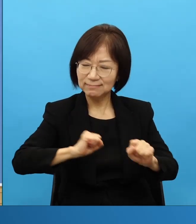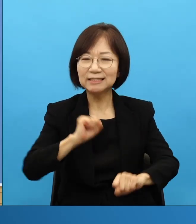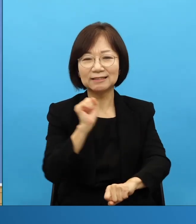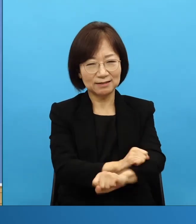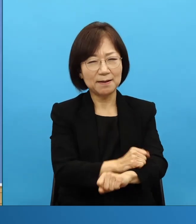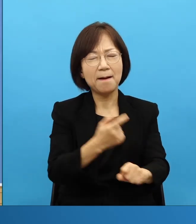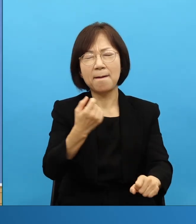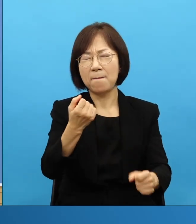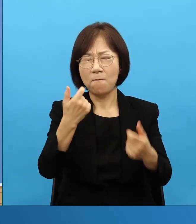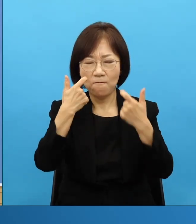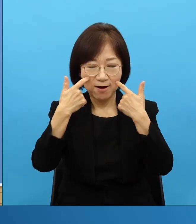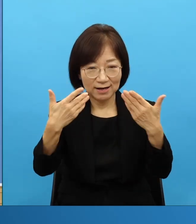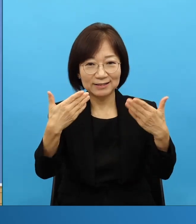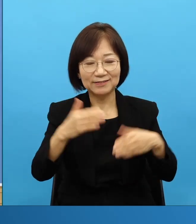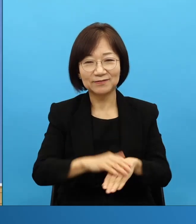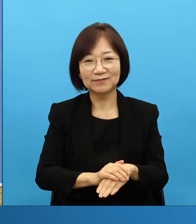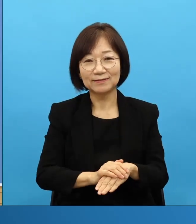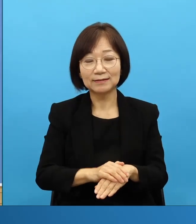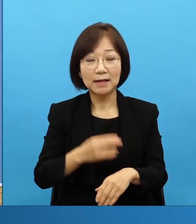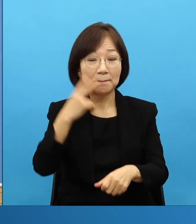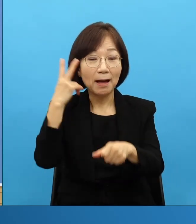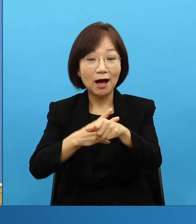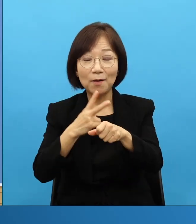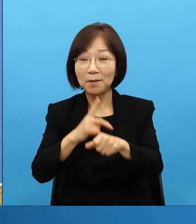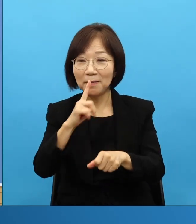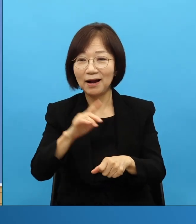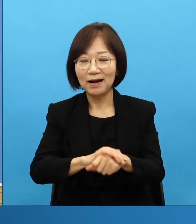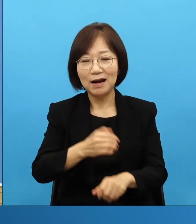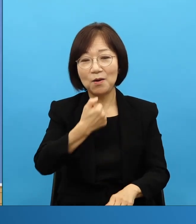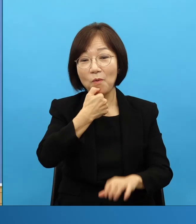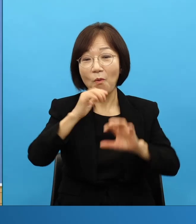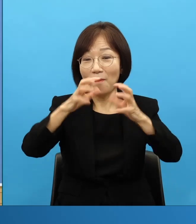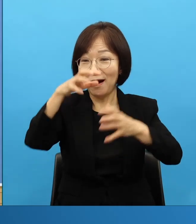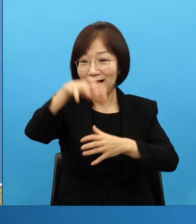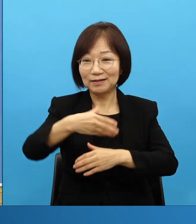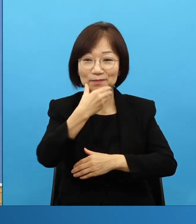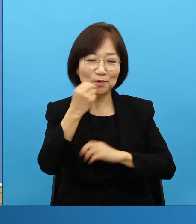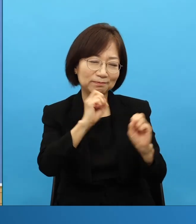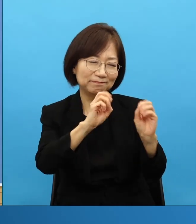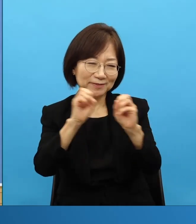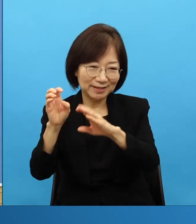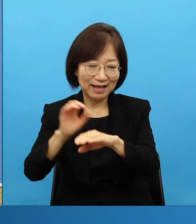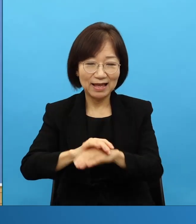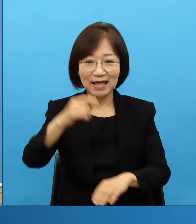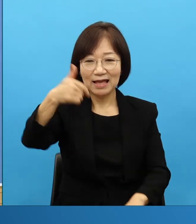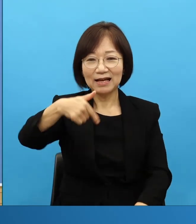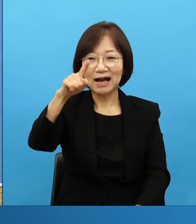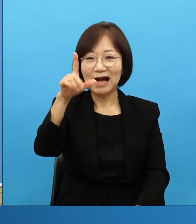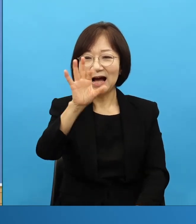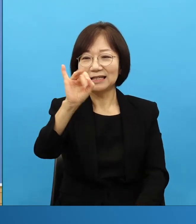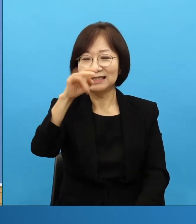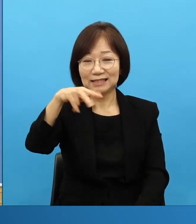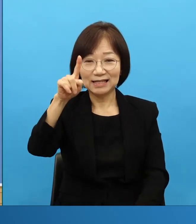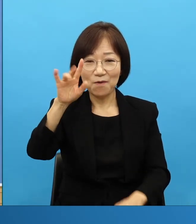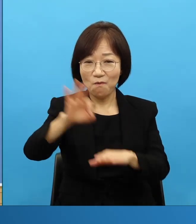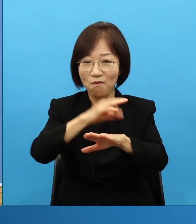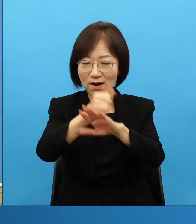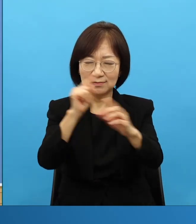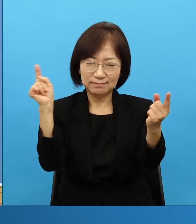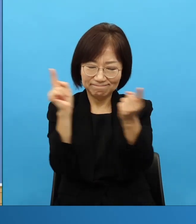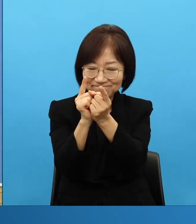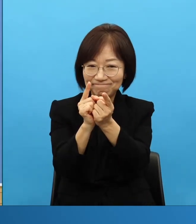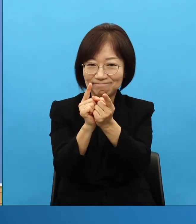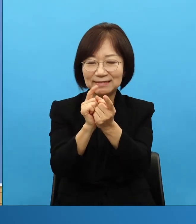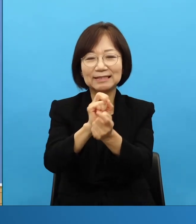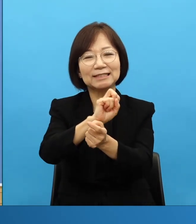하리라. That it must be witnessed in Rome as well. 가이사 앞에 서야 하리라. You must stand before Caesar. 이렇게 나와진 겁니다. That's the records that we see.